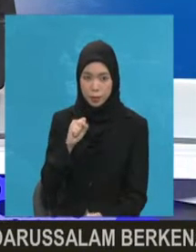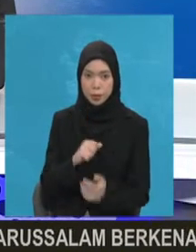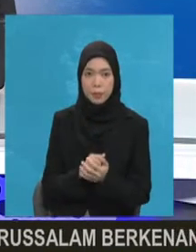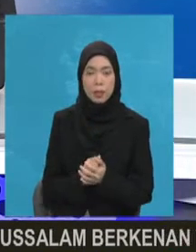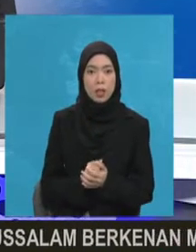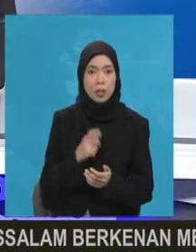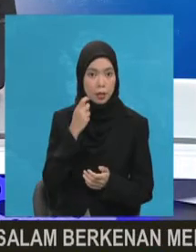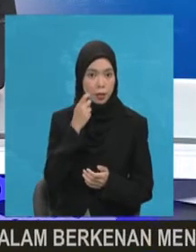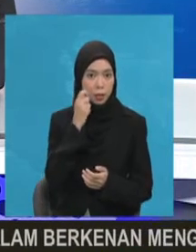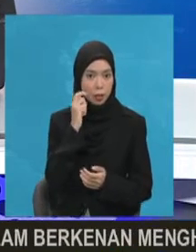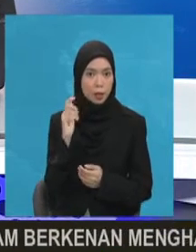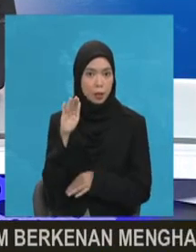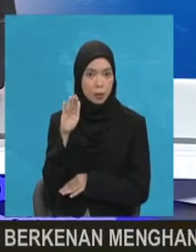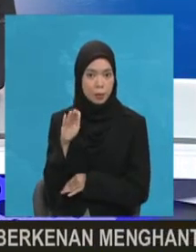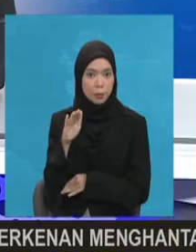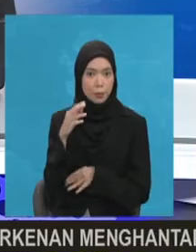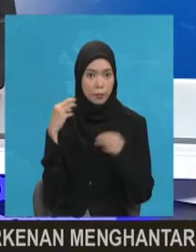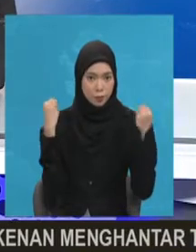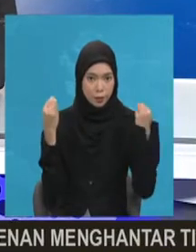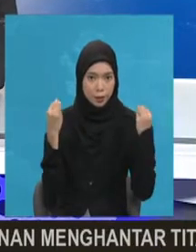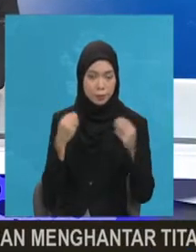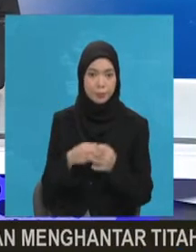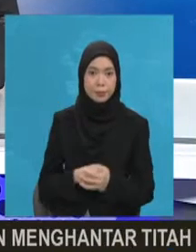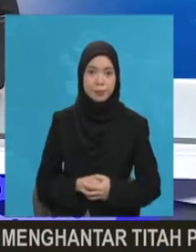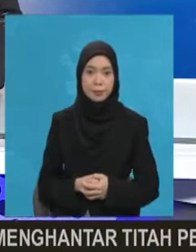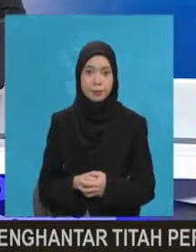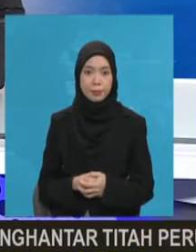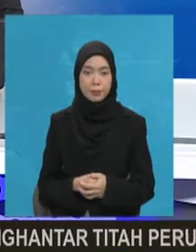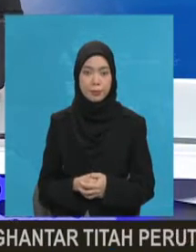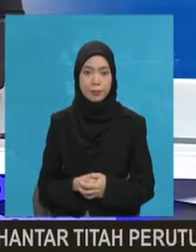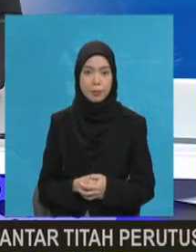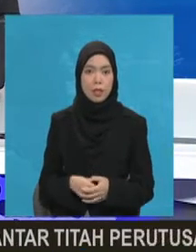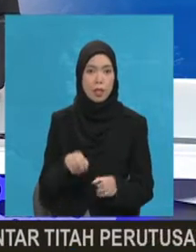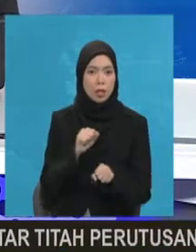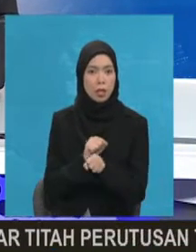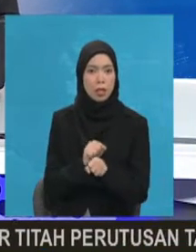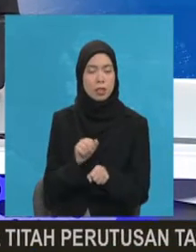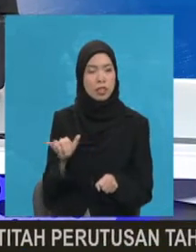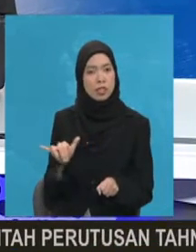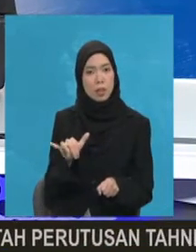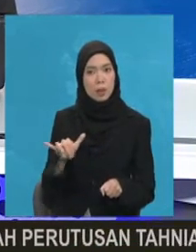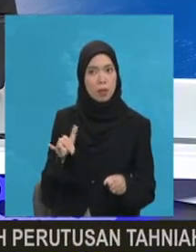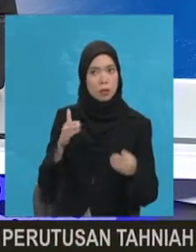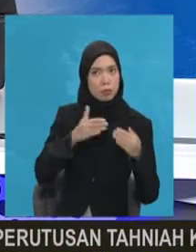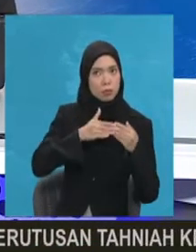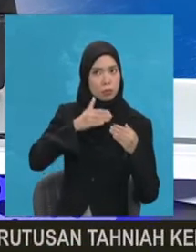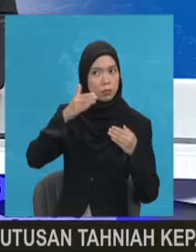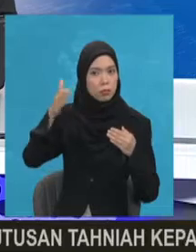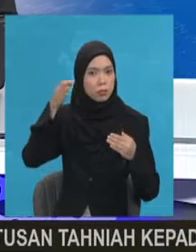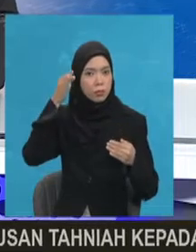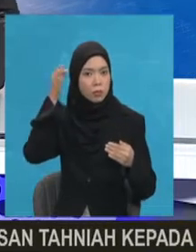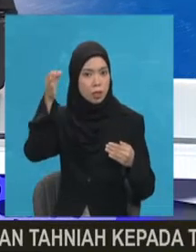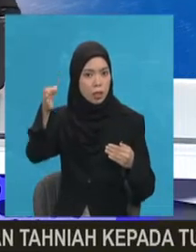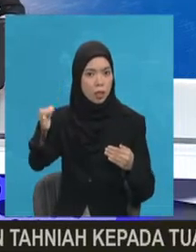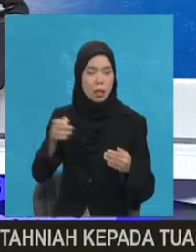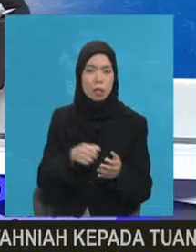batang tadi di ibukota abad BCD Kampung Cilodong di bawah kerjasama jangka panjang ke-22 PH melihat